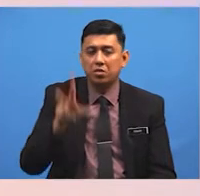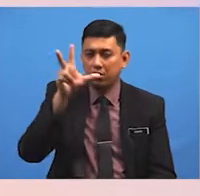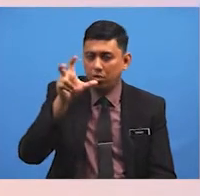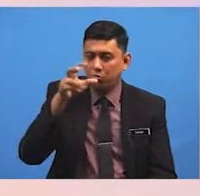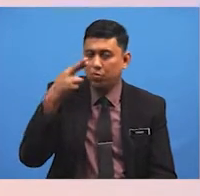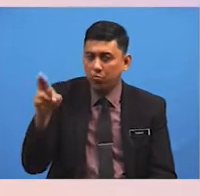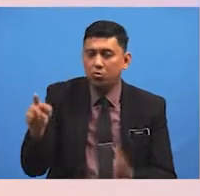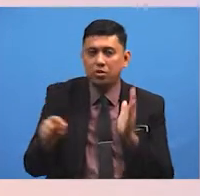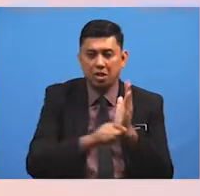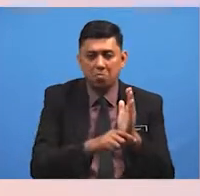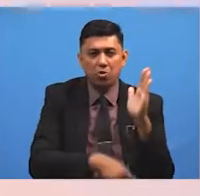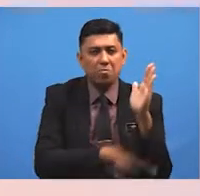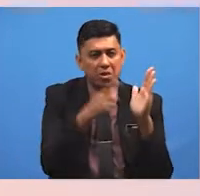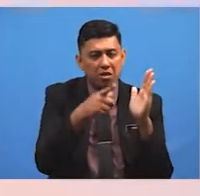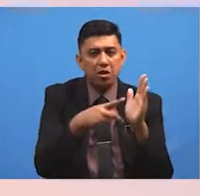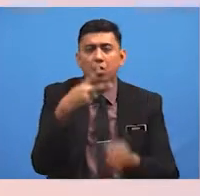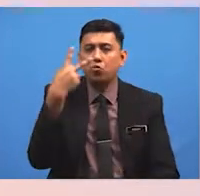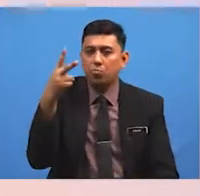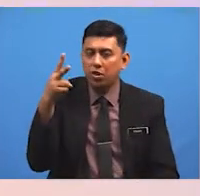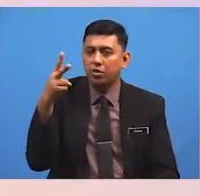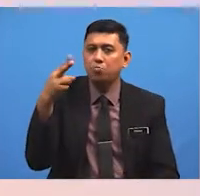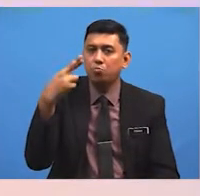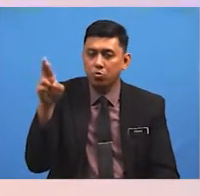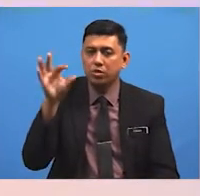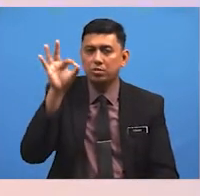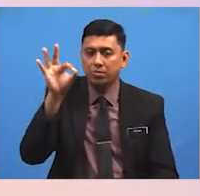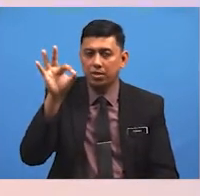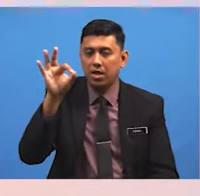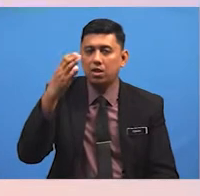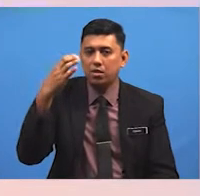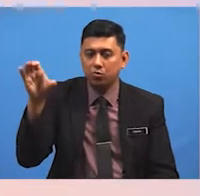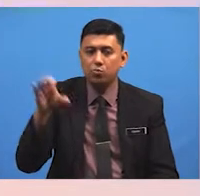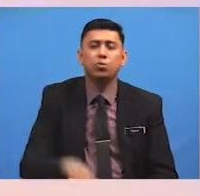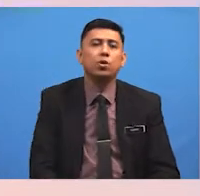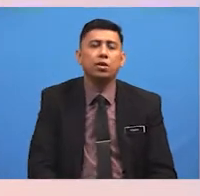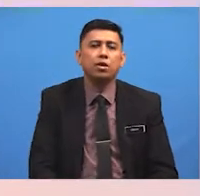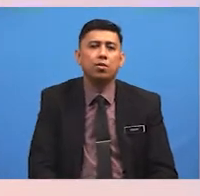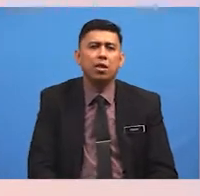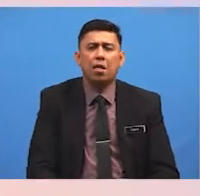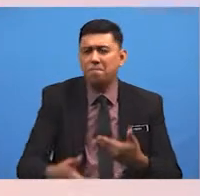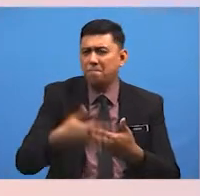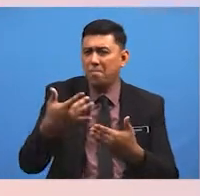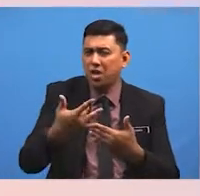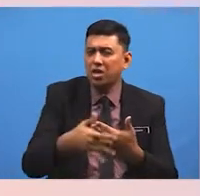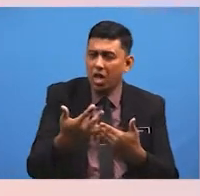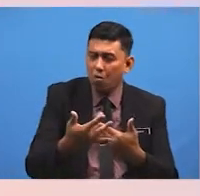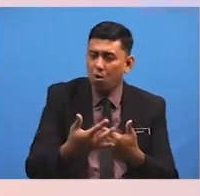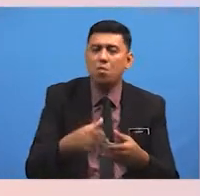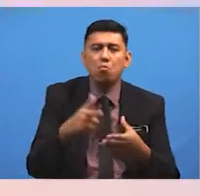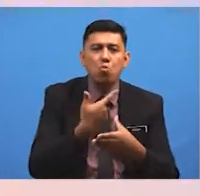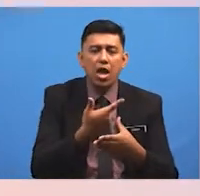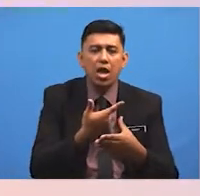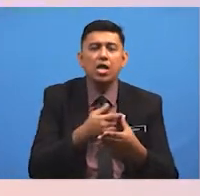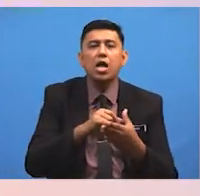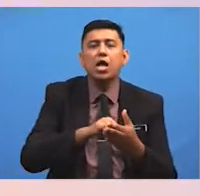plus Han ATM 12900 dan Baki akhir ini akan menjadi Baki awal pada bulan